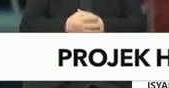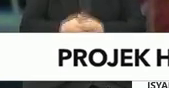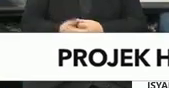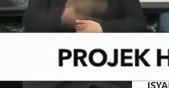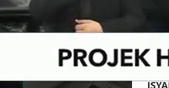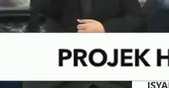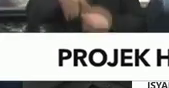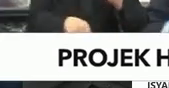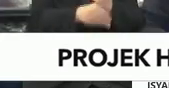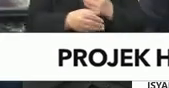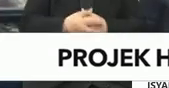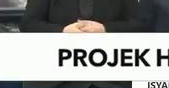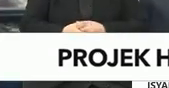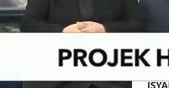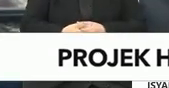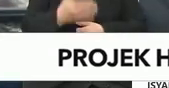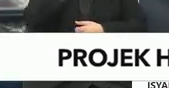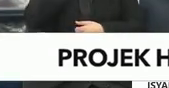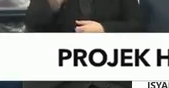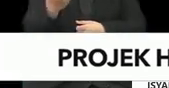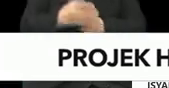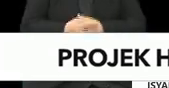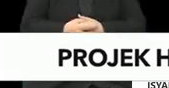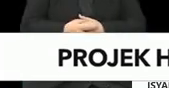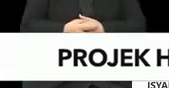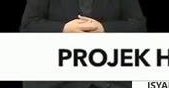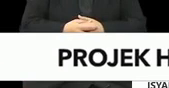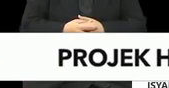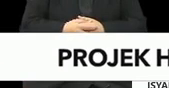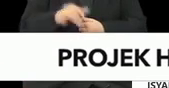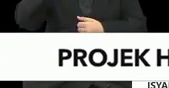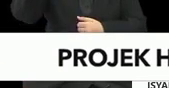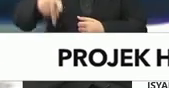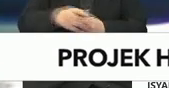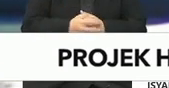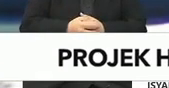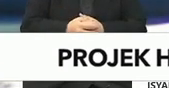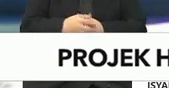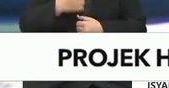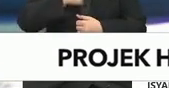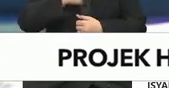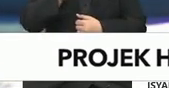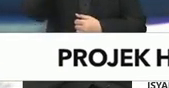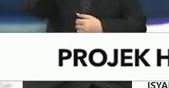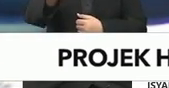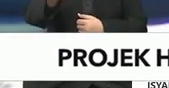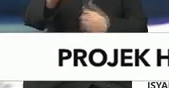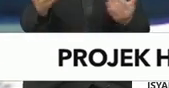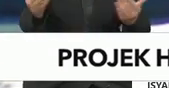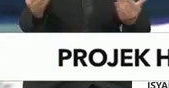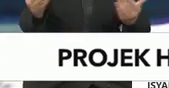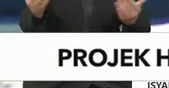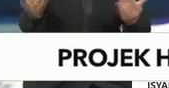mengutak tak Mustafa menjawab soal yang himbauan NPC sebagian yang membangkitkan ishare termasuk menyoal Adakah